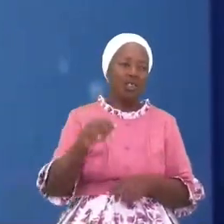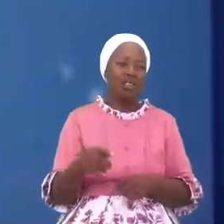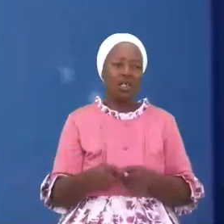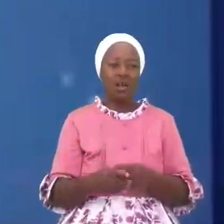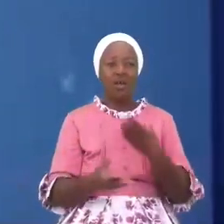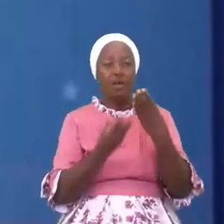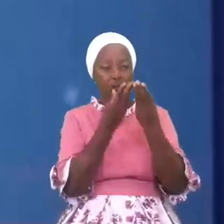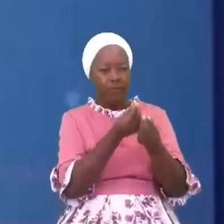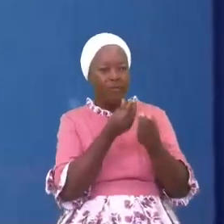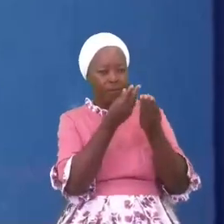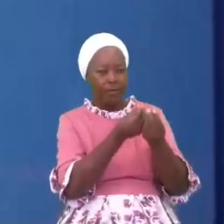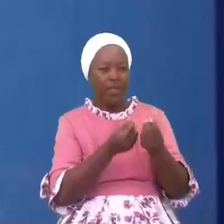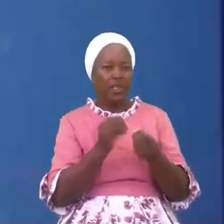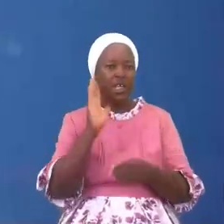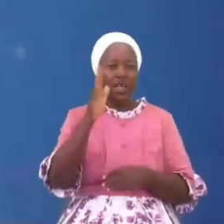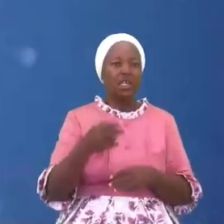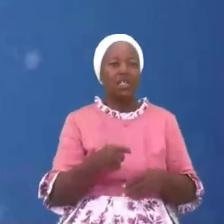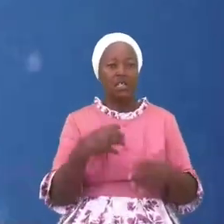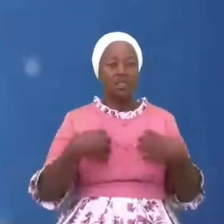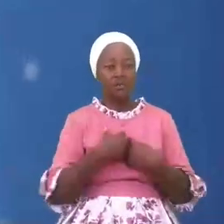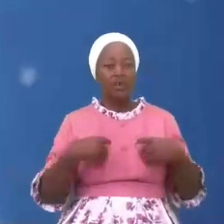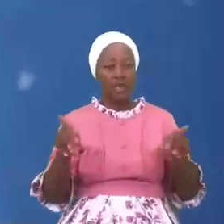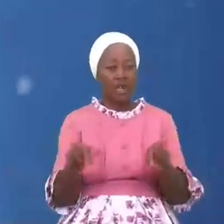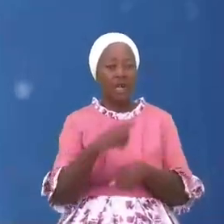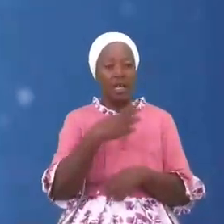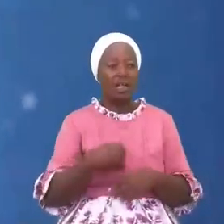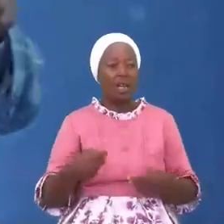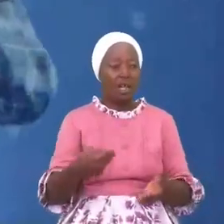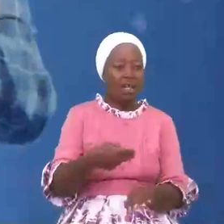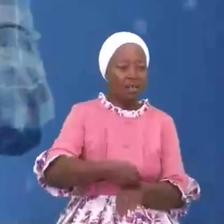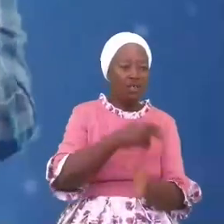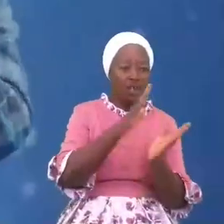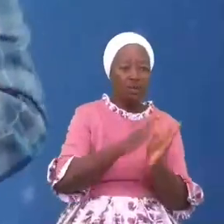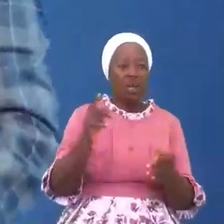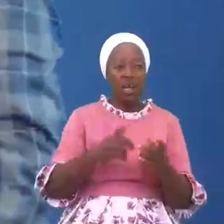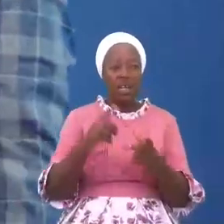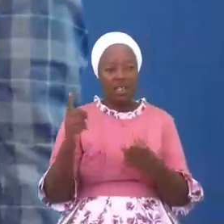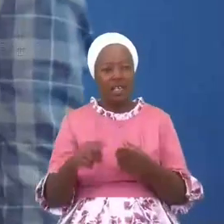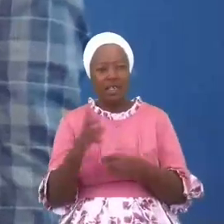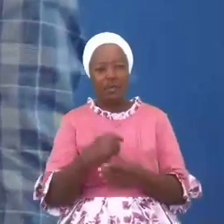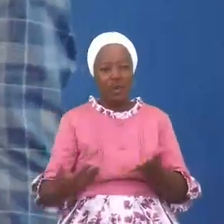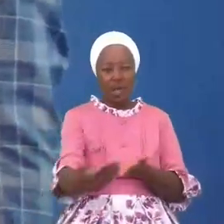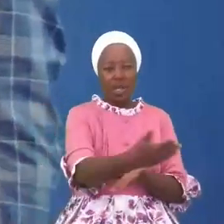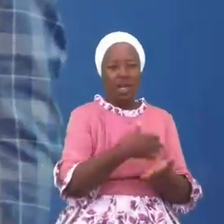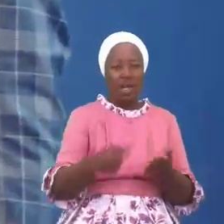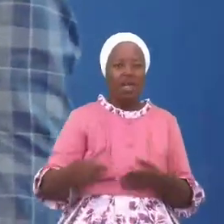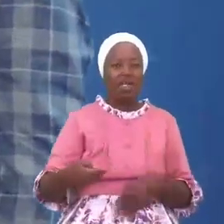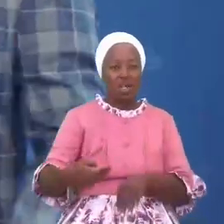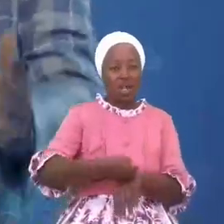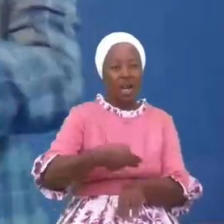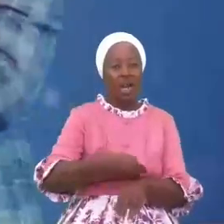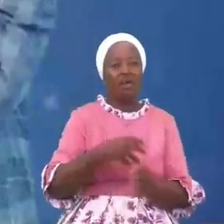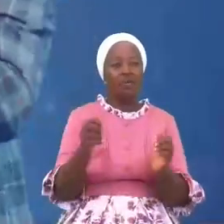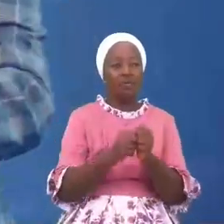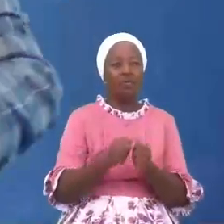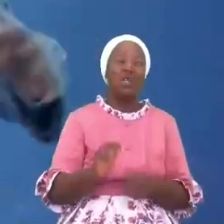il paîtra son troupeau, il prendra les agneaux dans ses bras et les portera dans son sein.